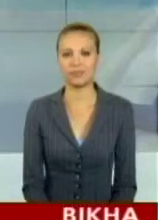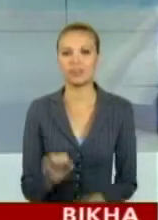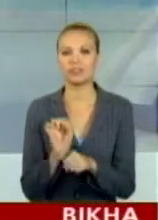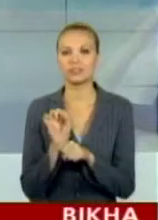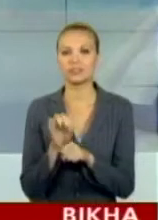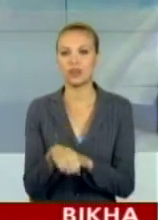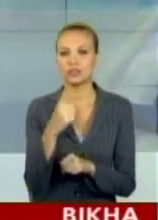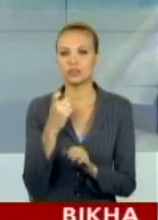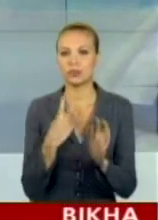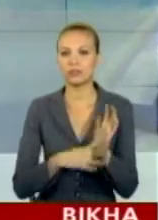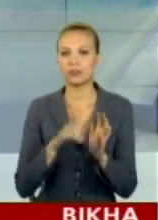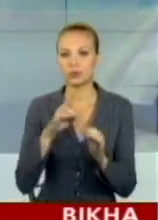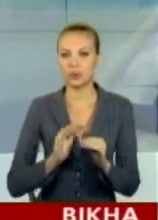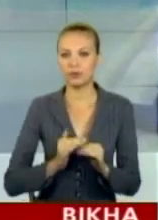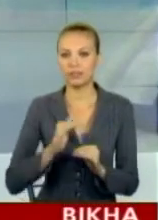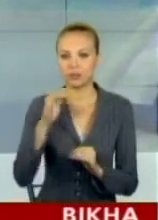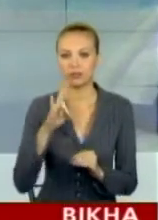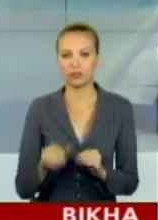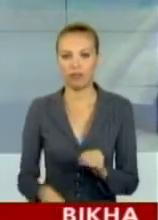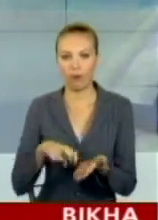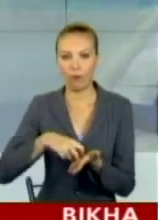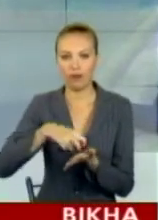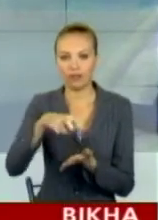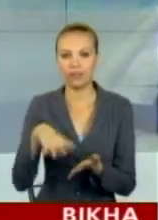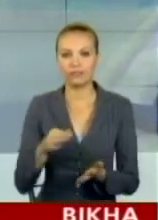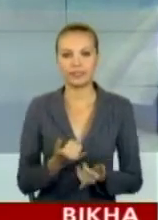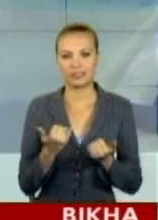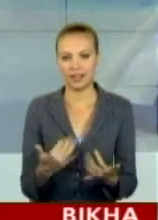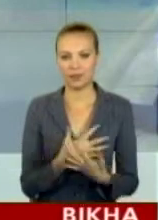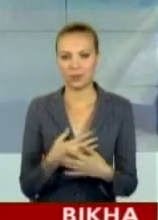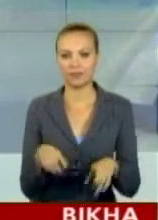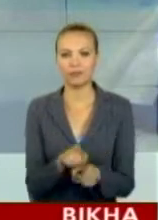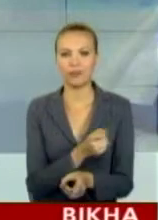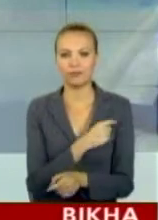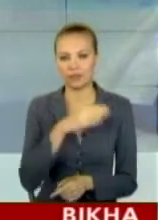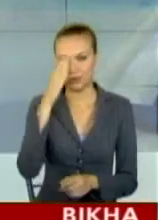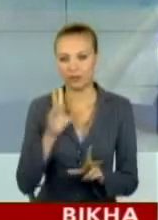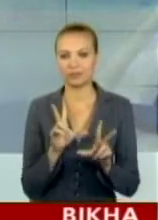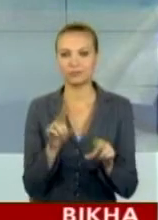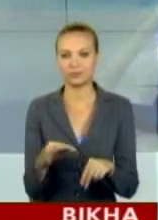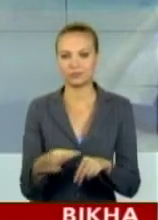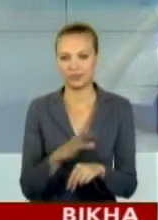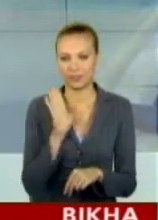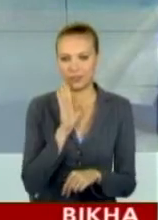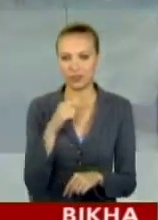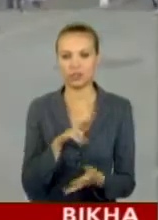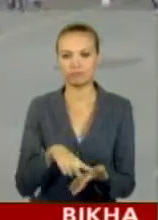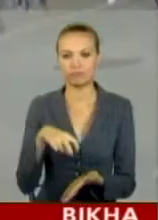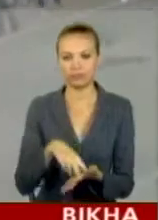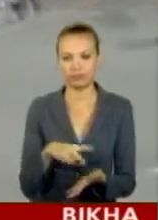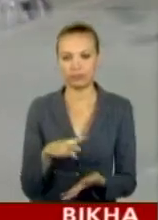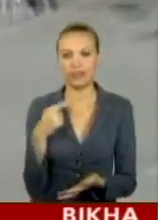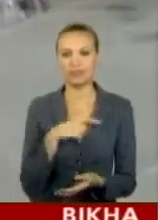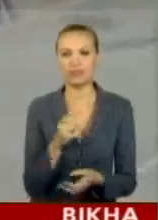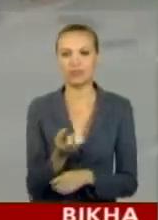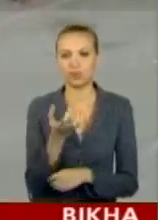Здолати 192 сходинки на колінах і все заради кохання. Так в Одесі юнак освідчився дівчині. Припавши на коліна, він